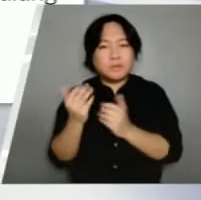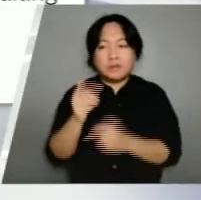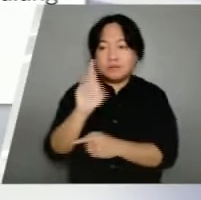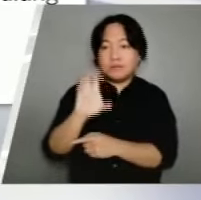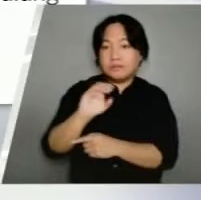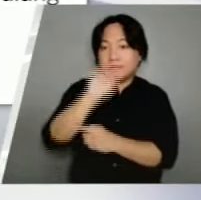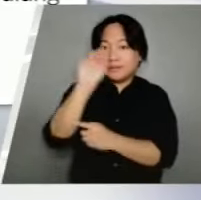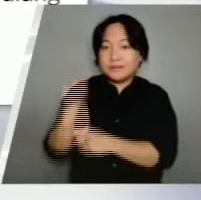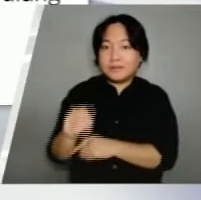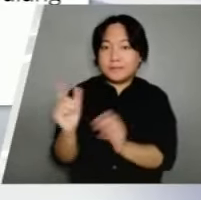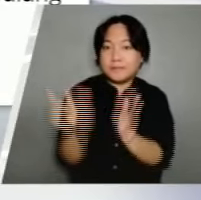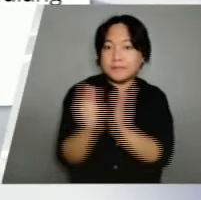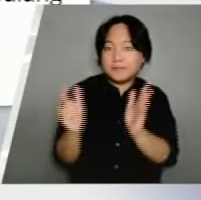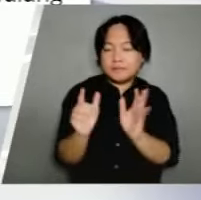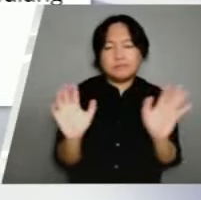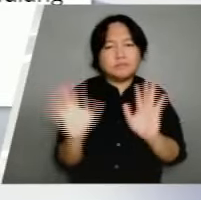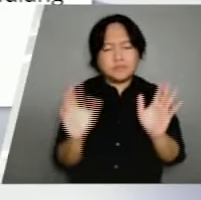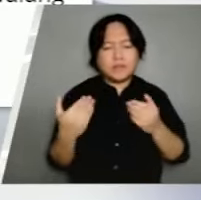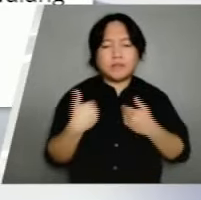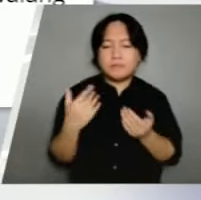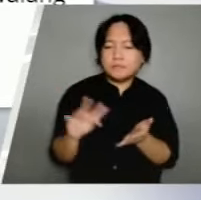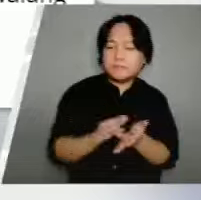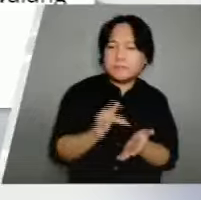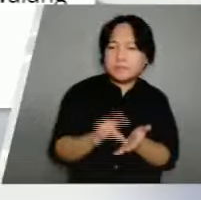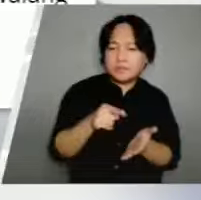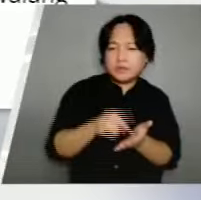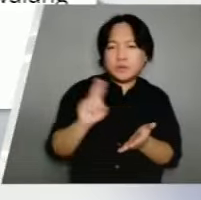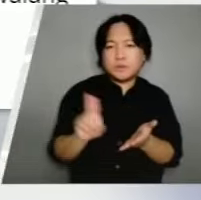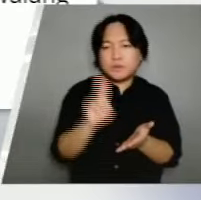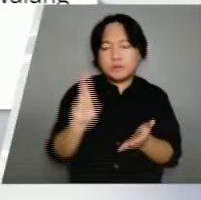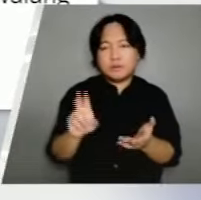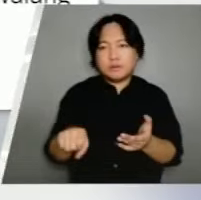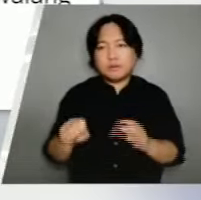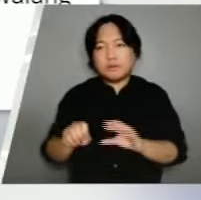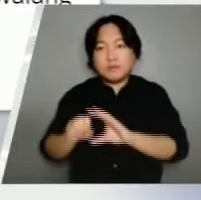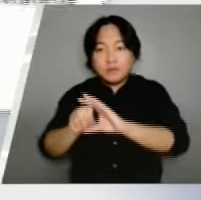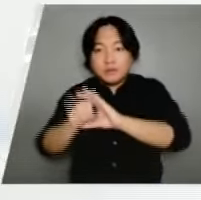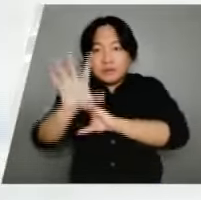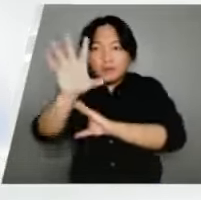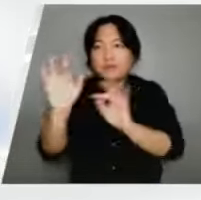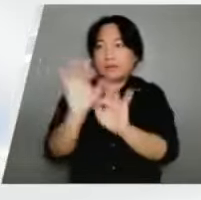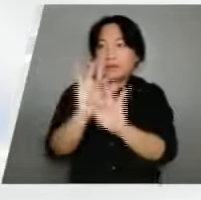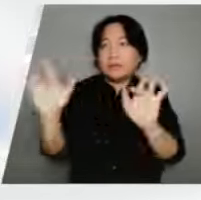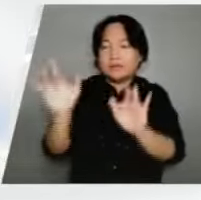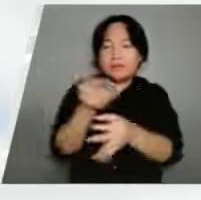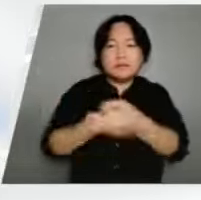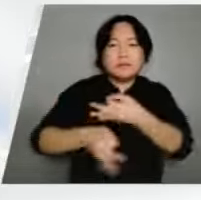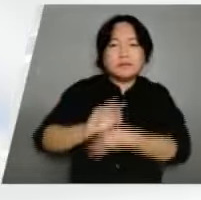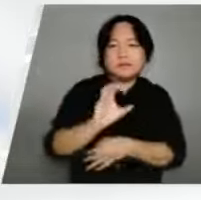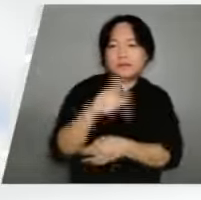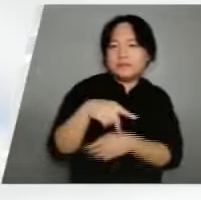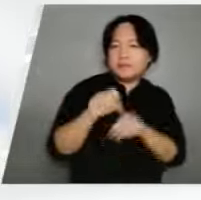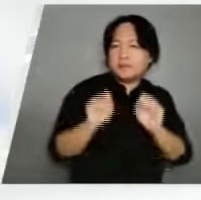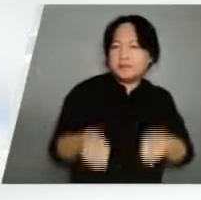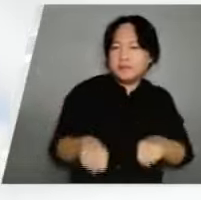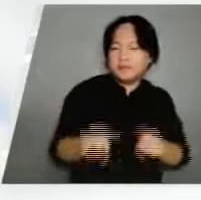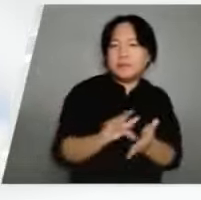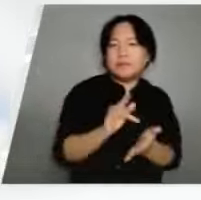mga class presentation lalo na kung walang projector o TV monitor sa classroom. Nakasaad din sa Senate